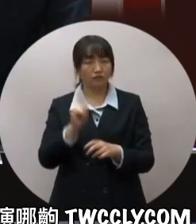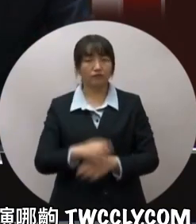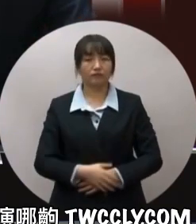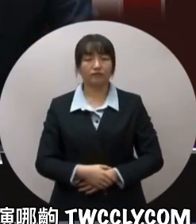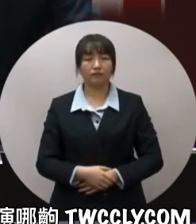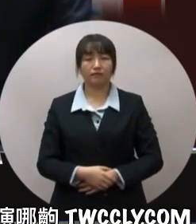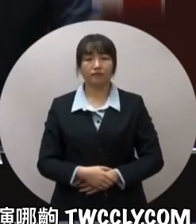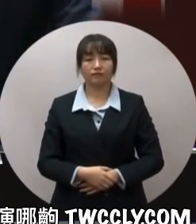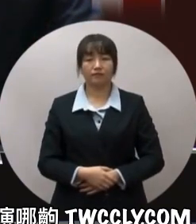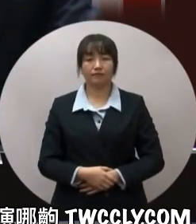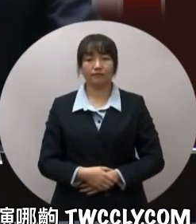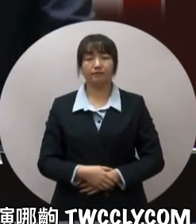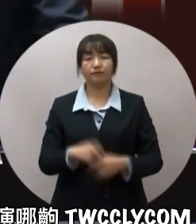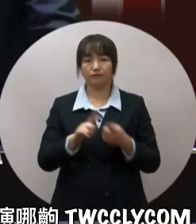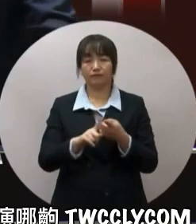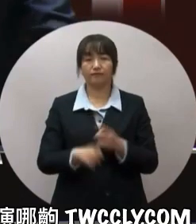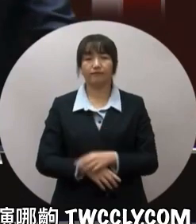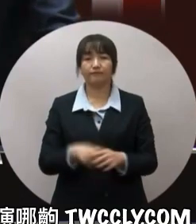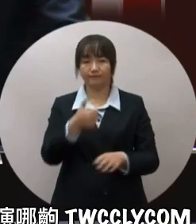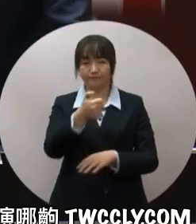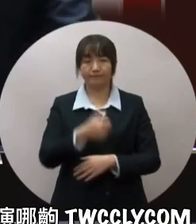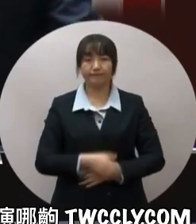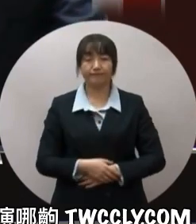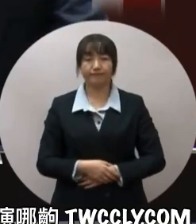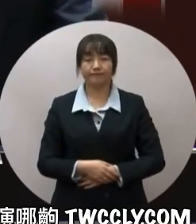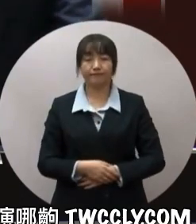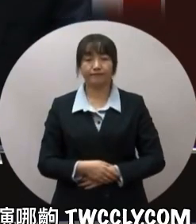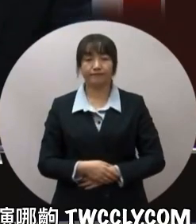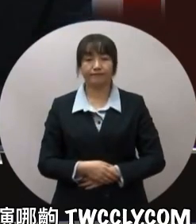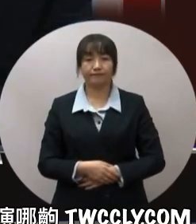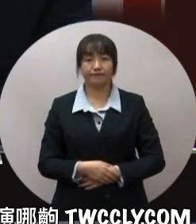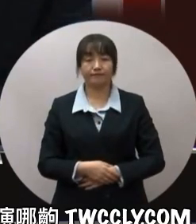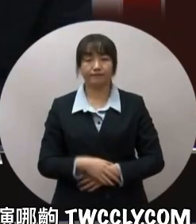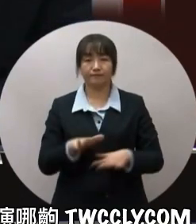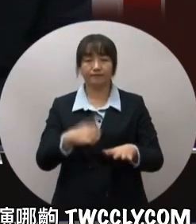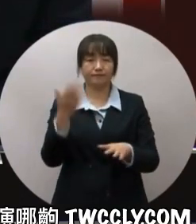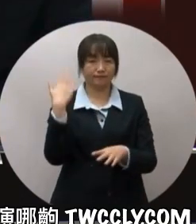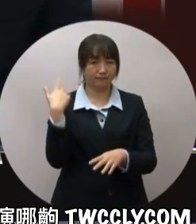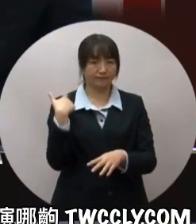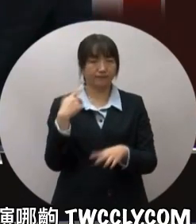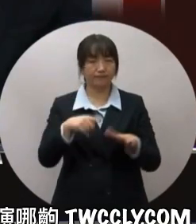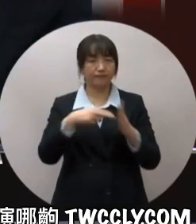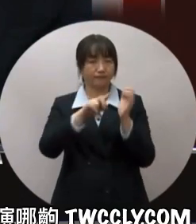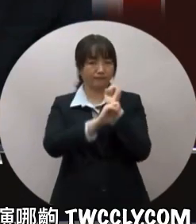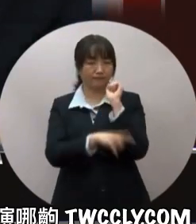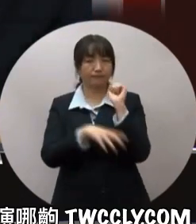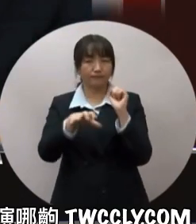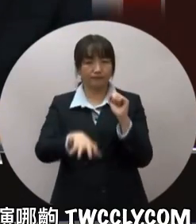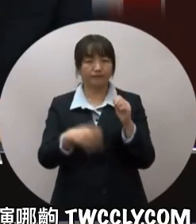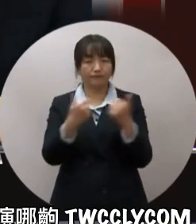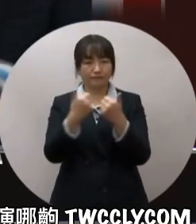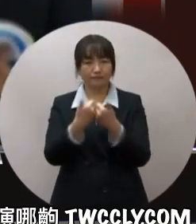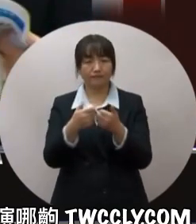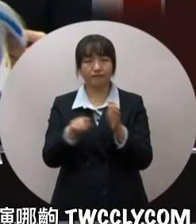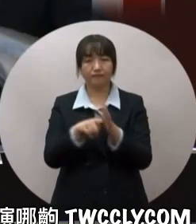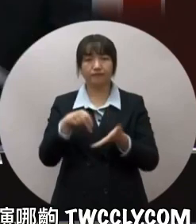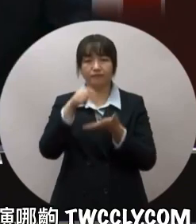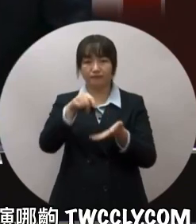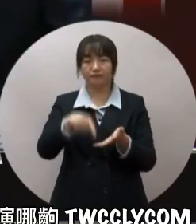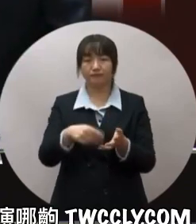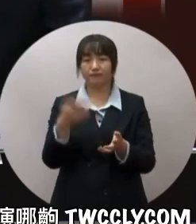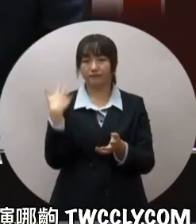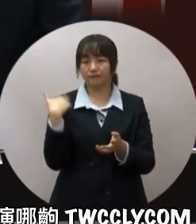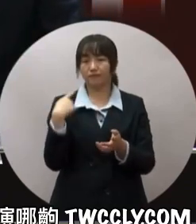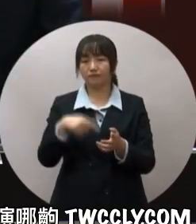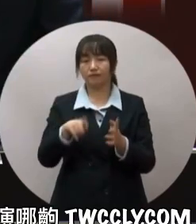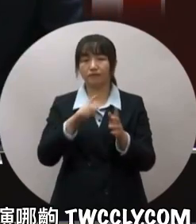新的電源上就要去對 沒錯 感謝這個是我們這個之前在立法院開會的時候提到的那